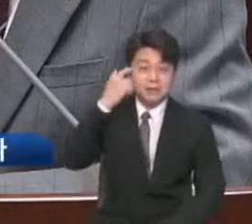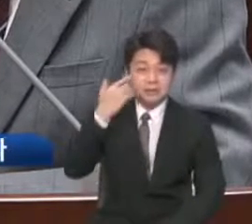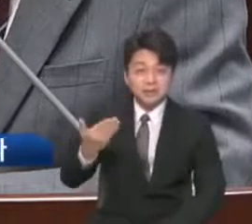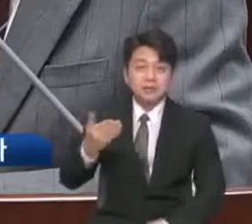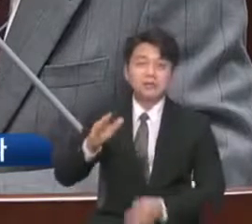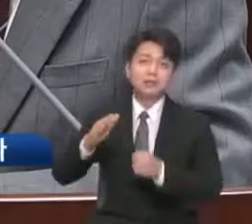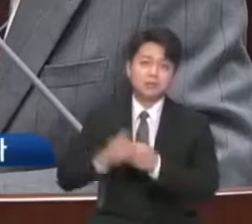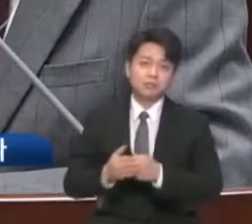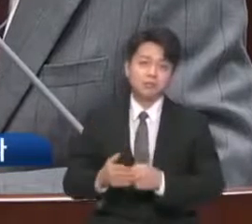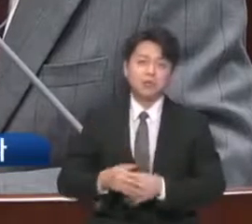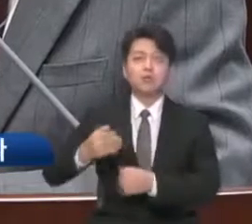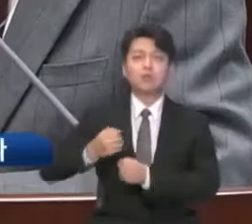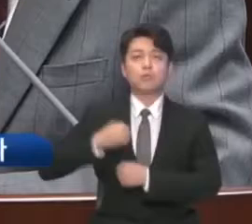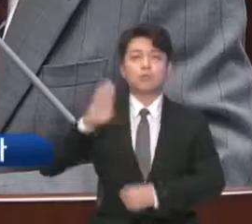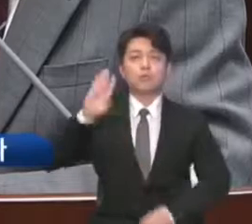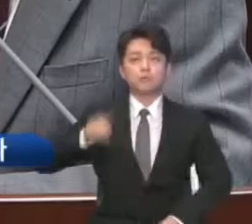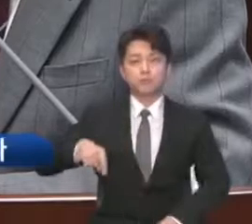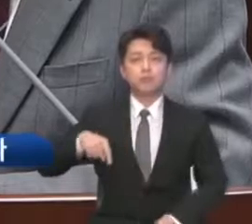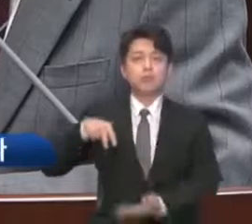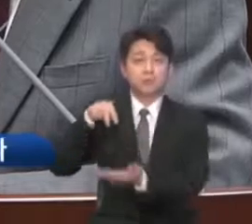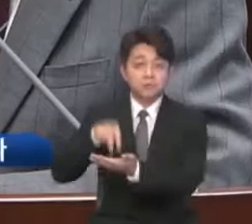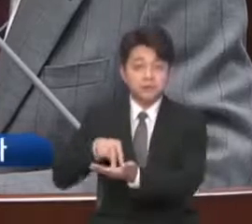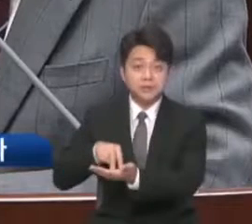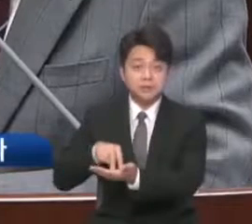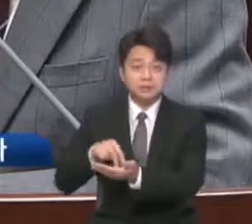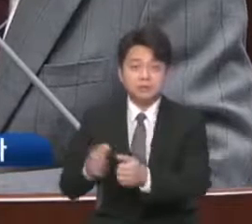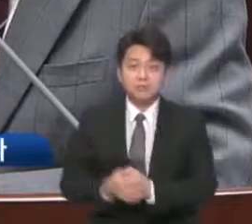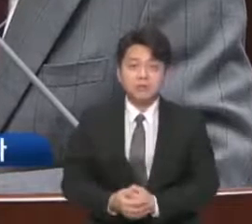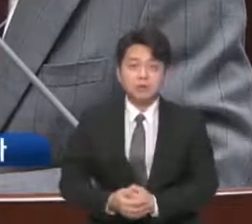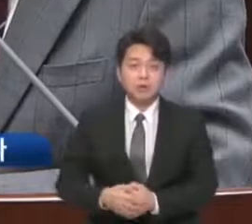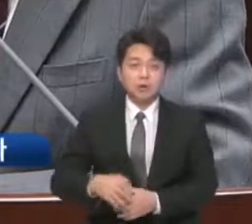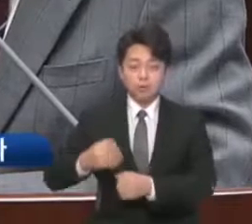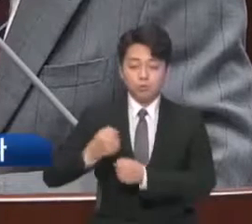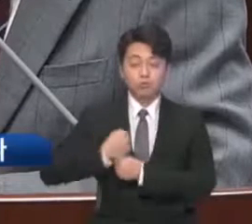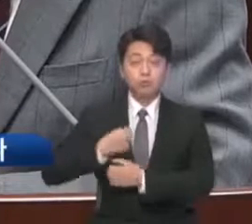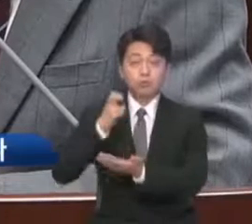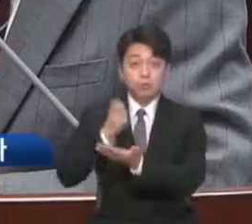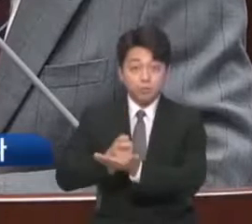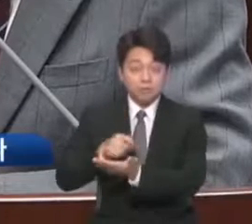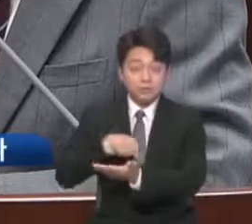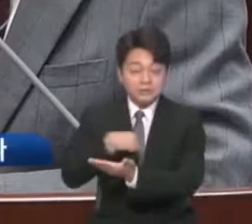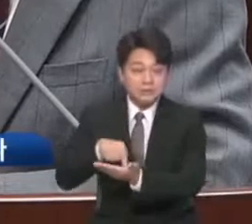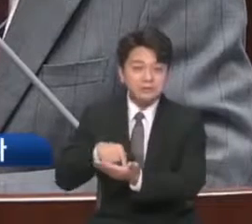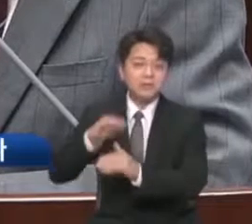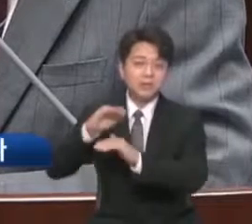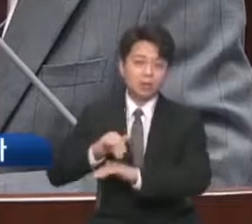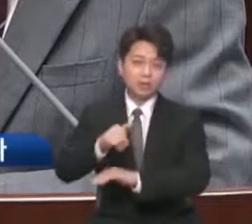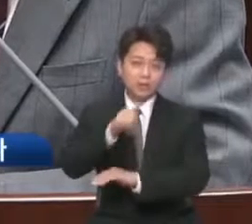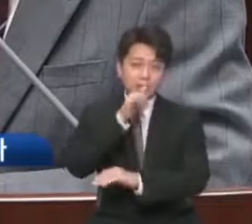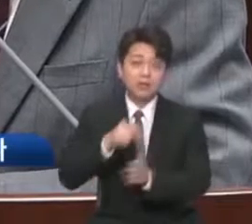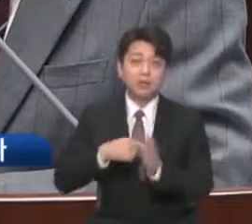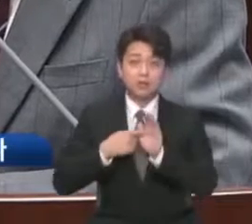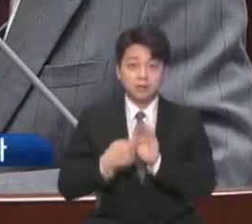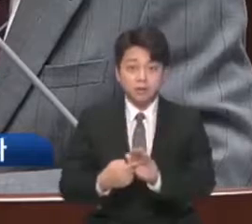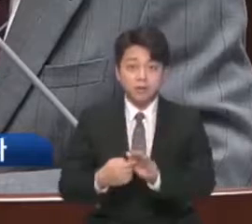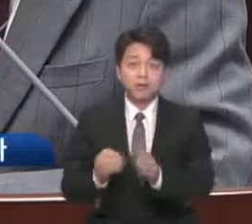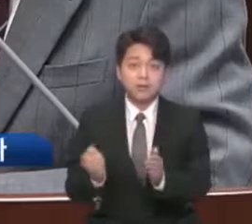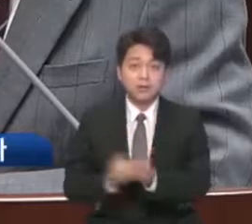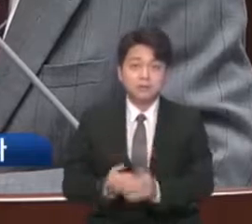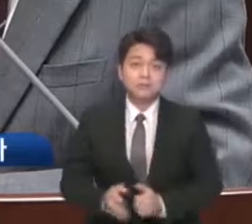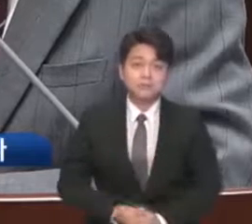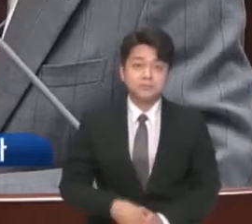그래서 국방부에서는 규정은 지금 현재 어떻게 돼 있고 현재 예를 들어서 부대 일지나 면담